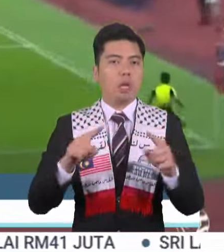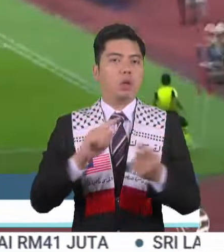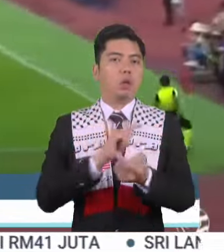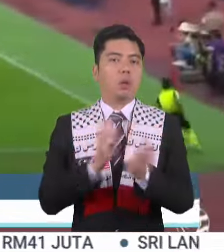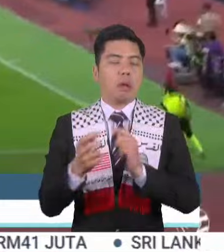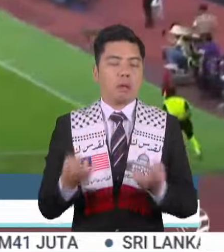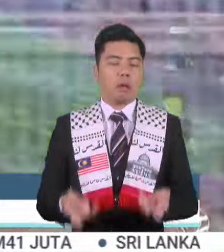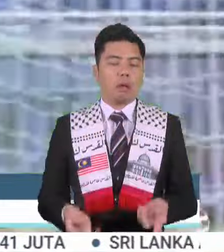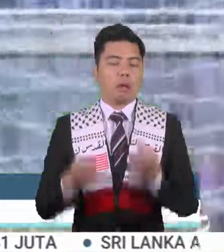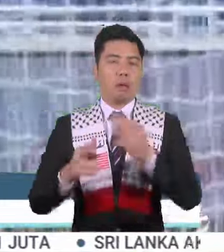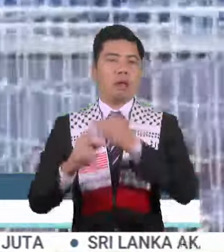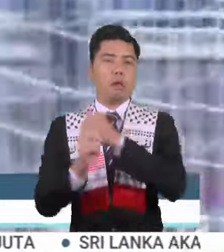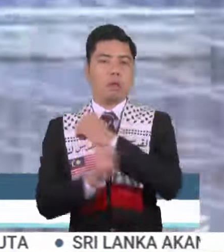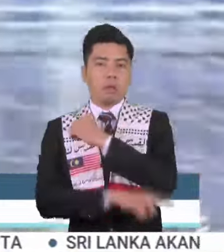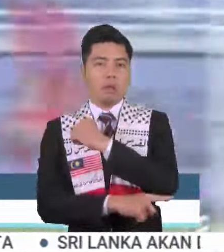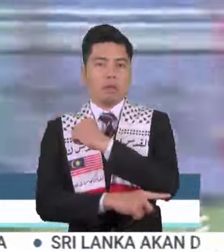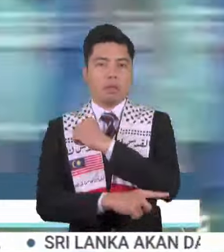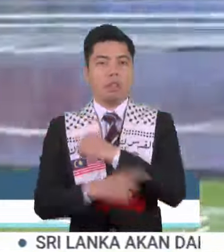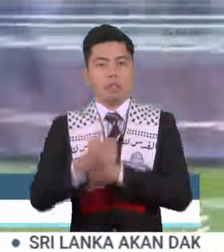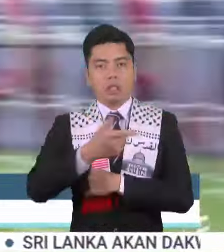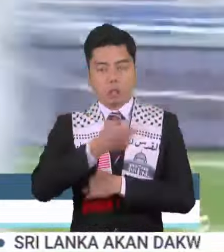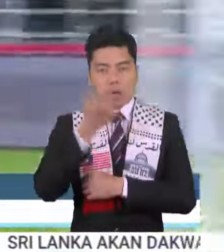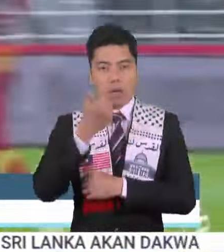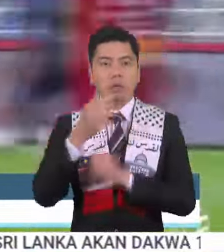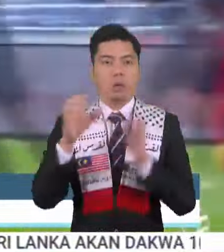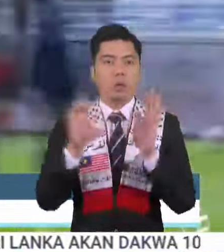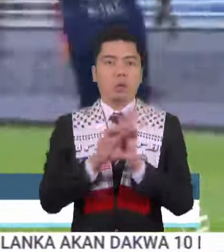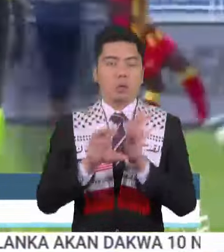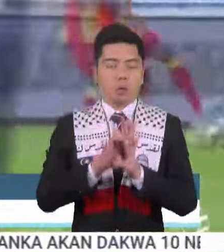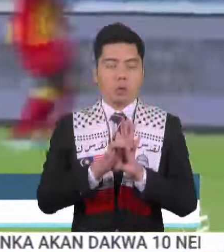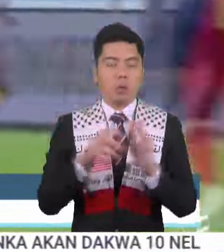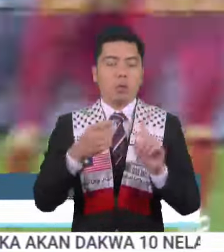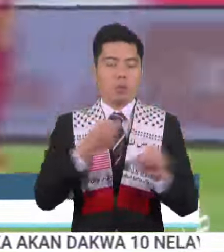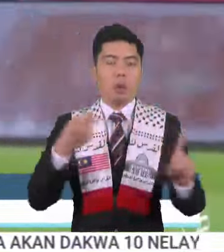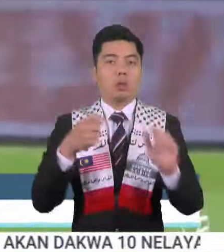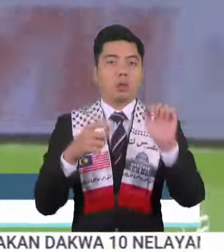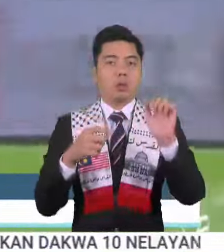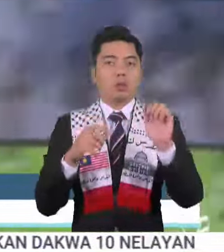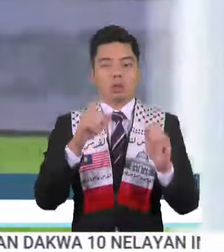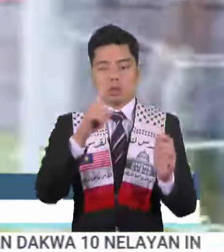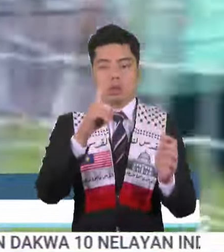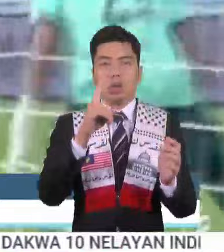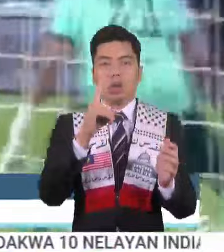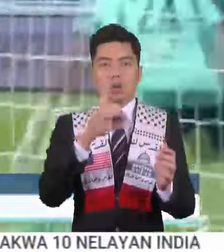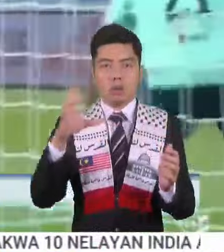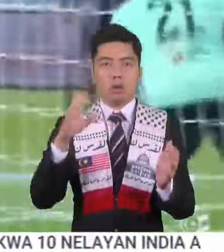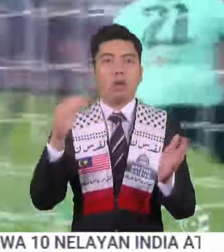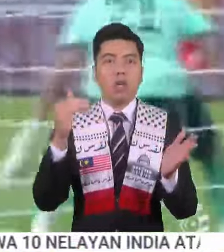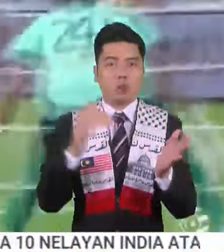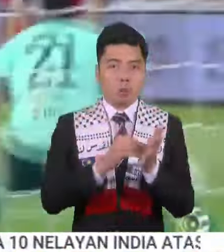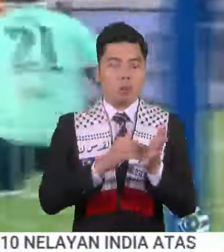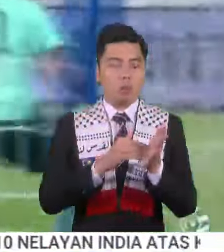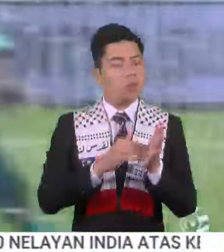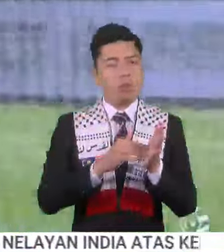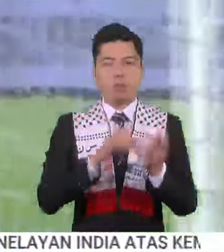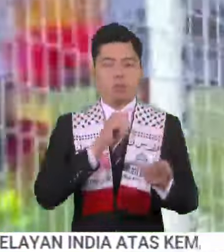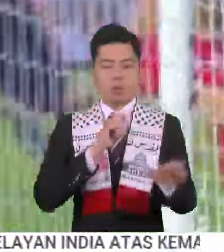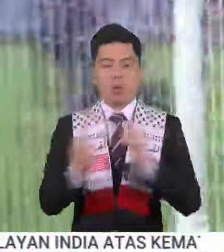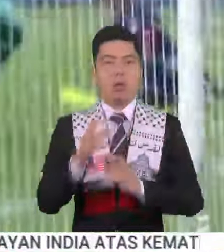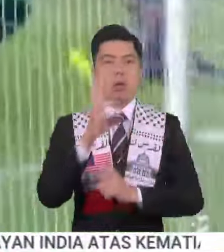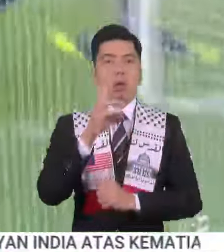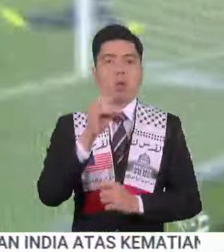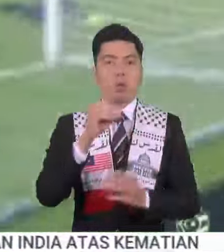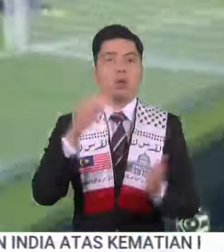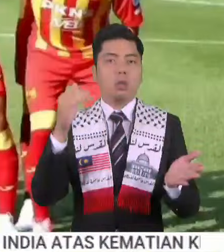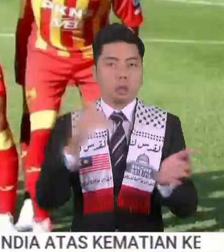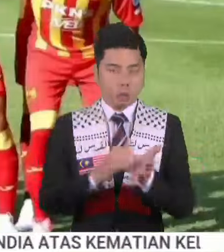hukuman berkenaan yang menyaksikan antaranya denda RM100,000 dikurangkan kepada RM60,000.